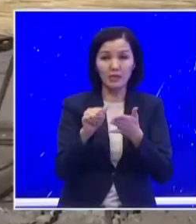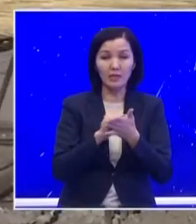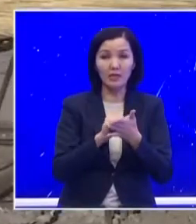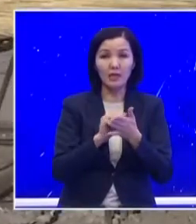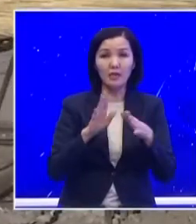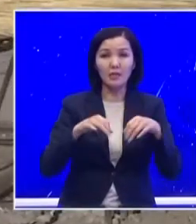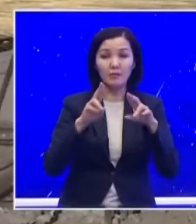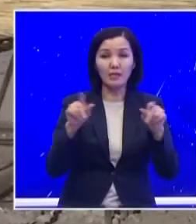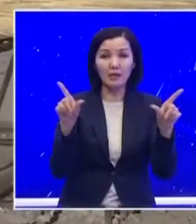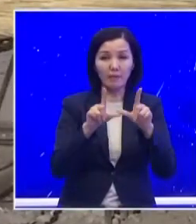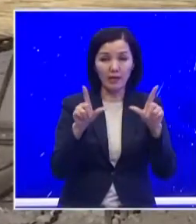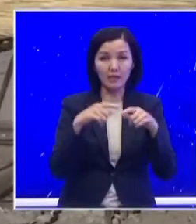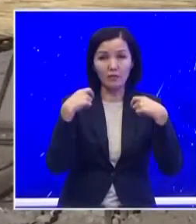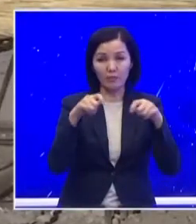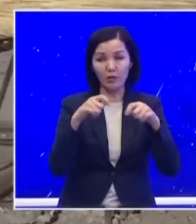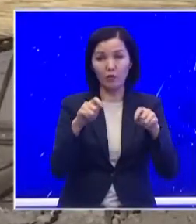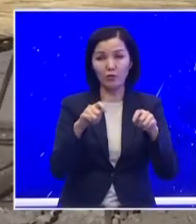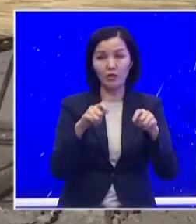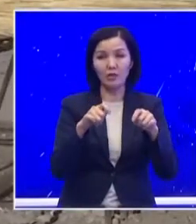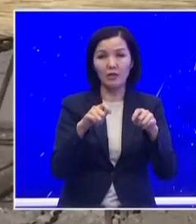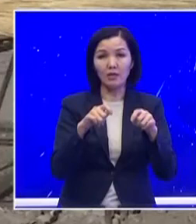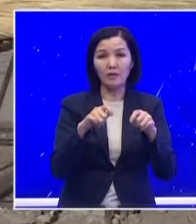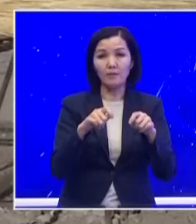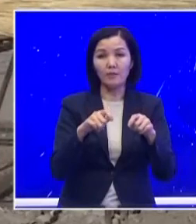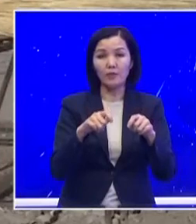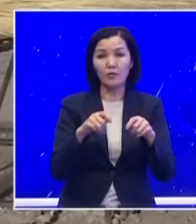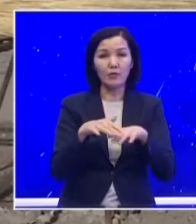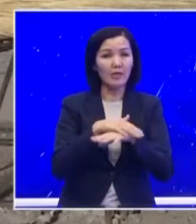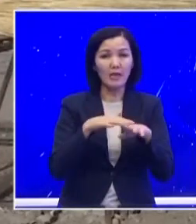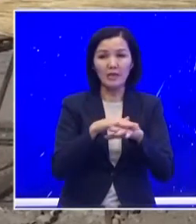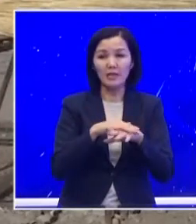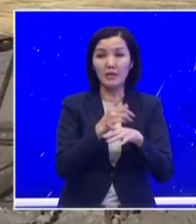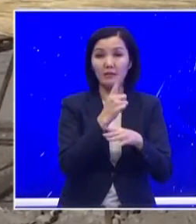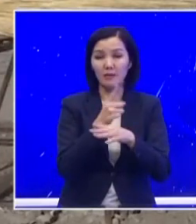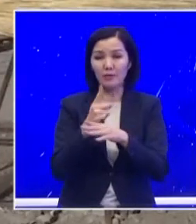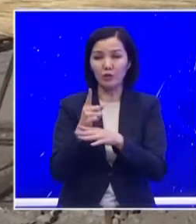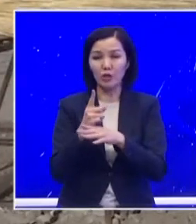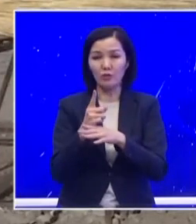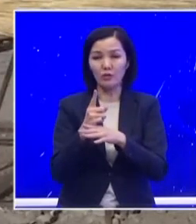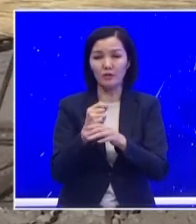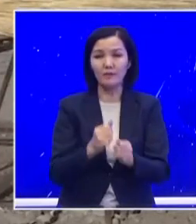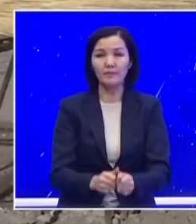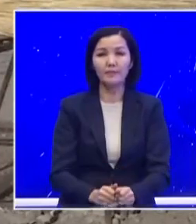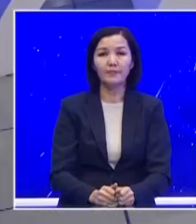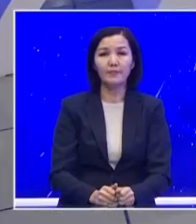магазинах продаются. Но на открытых, на рынках запрещается продавать пиротехнические